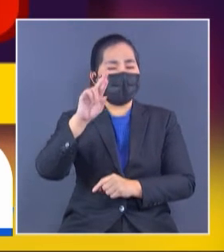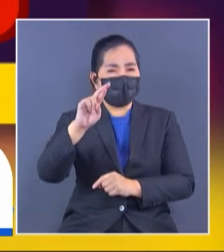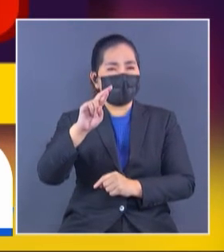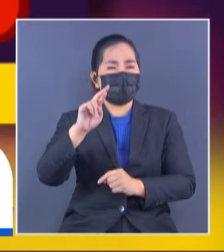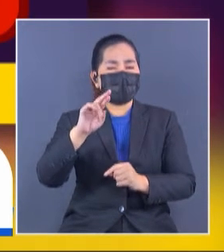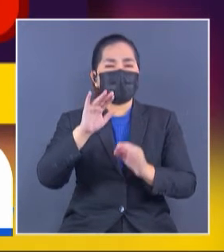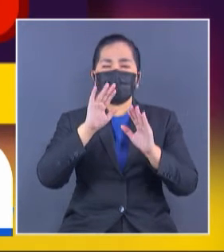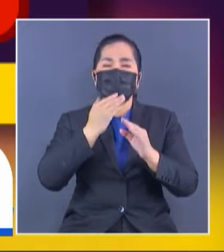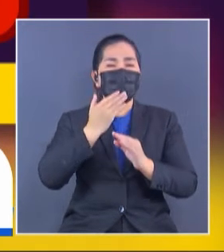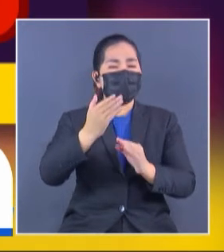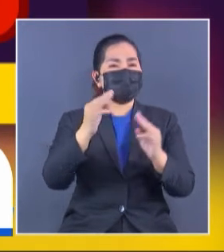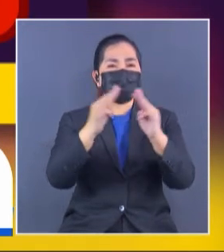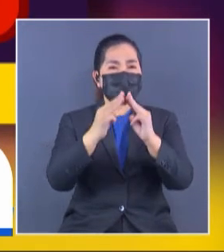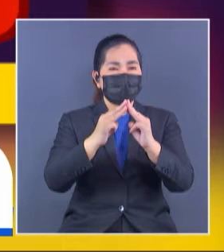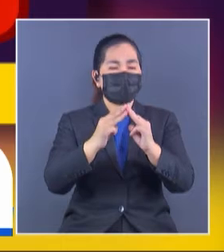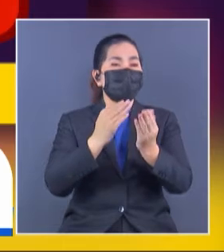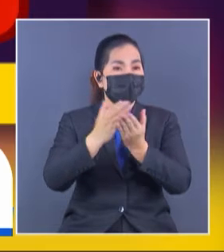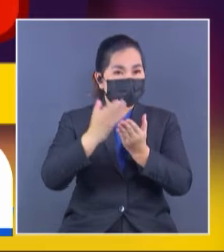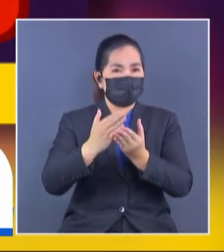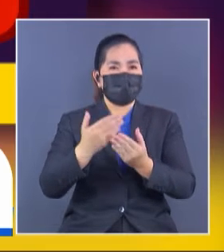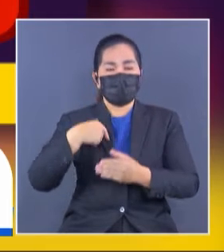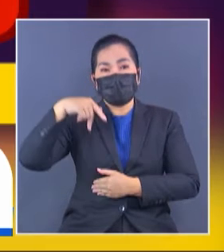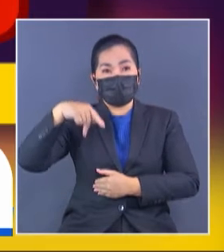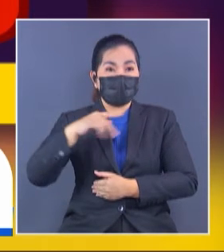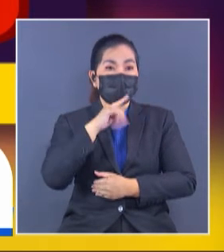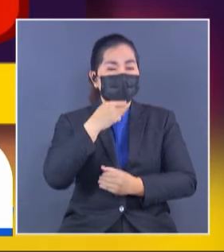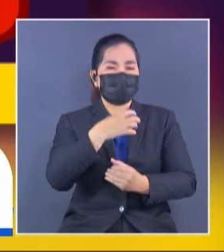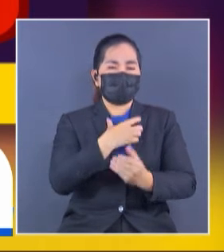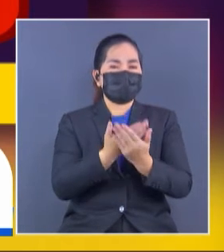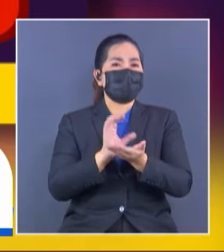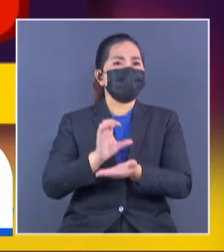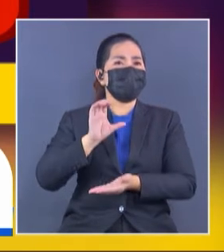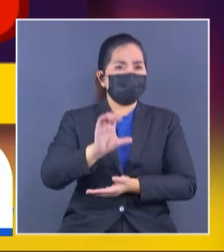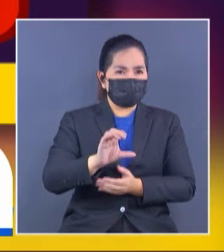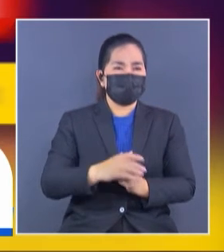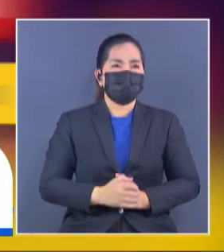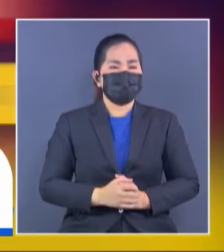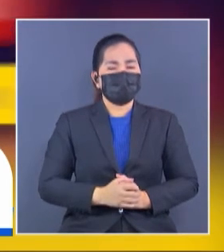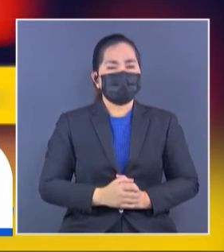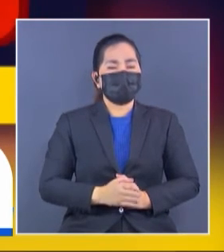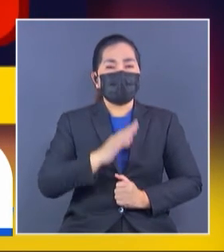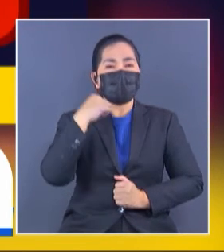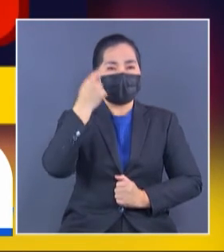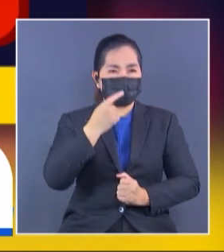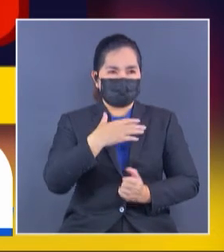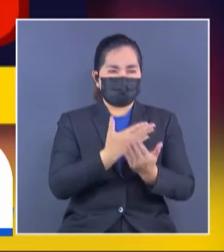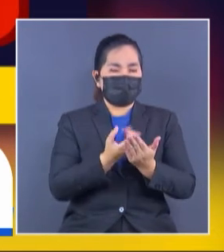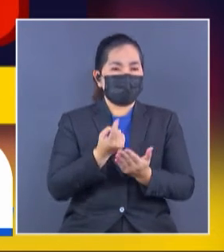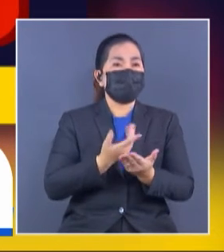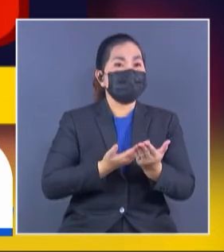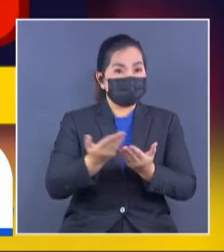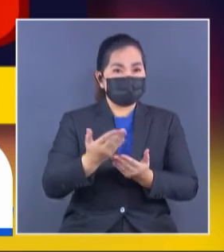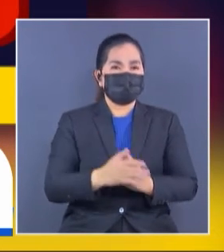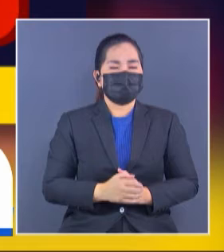อายุสัญญานอกจากนี้ครับยังมีโปรโมชั่นสุดพิเศษสำหรับนักลงทุนรายย่อยอีกด้วยนะครับถ้าหากว่าฟ้าเนี่ยซื้อเงินสดนะ